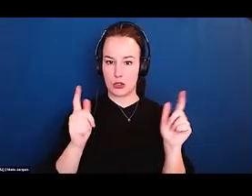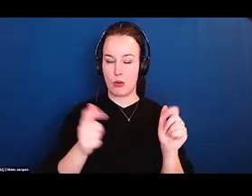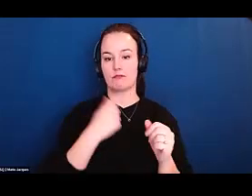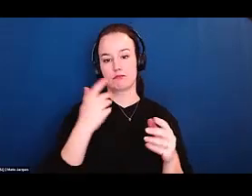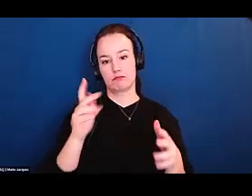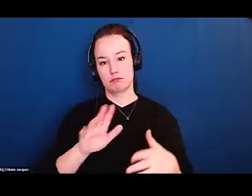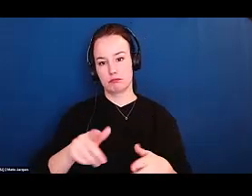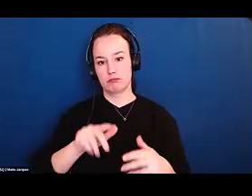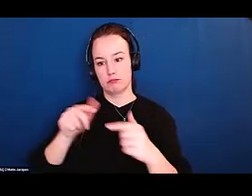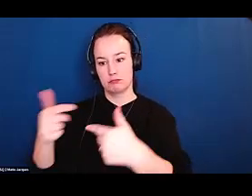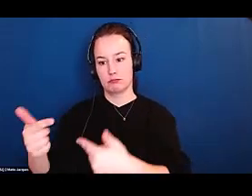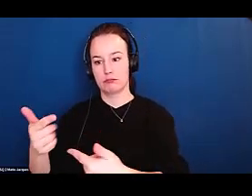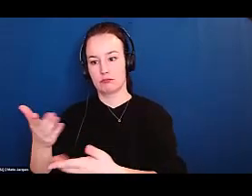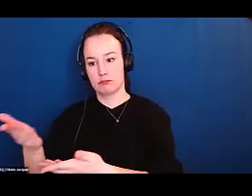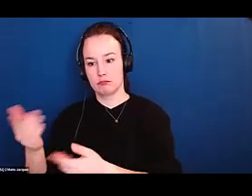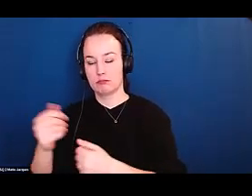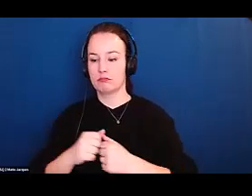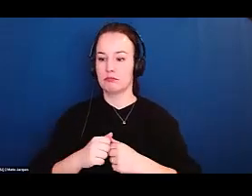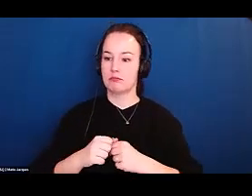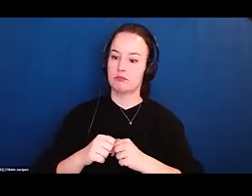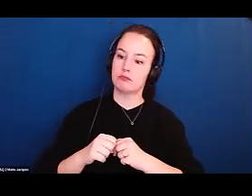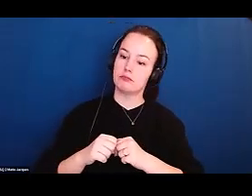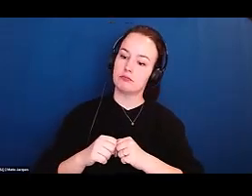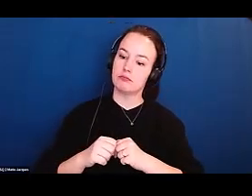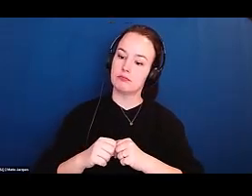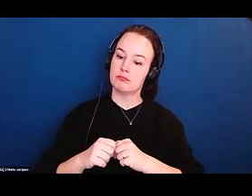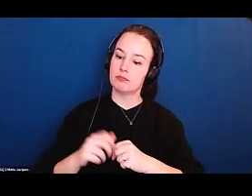se présente avant de continuer.